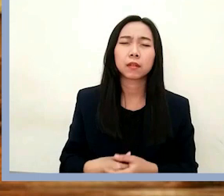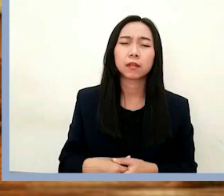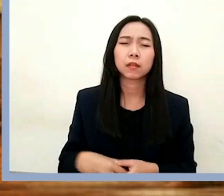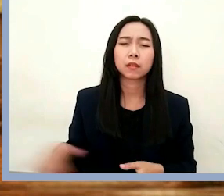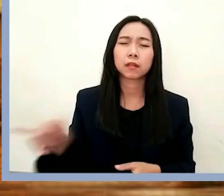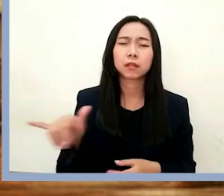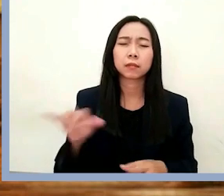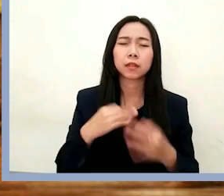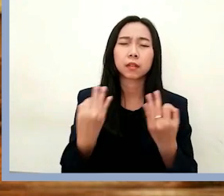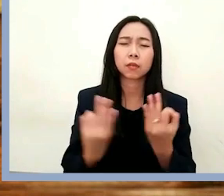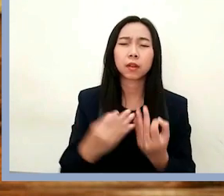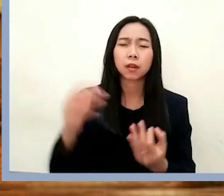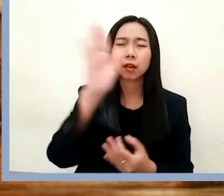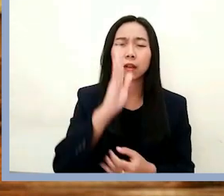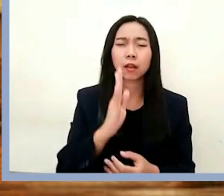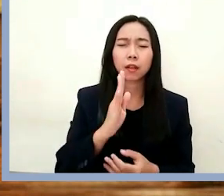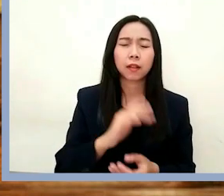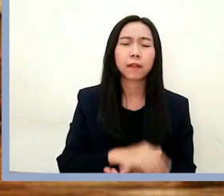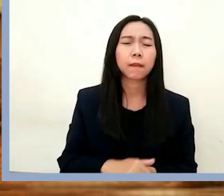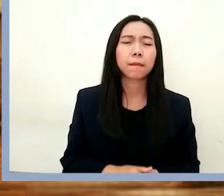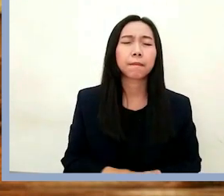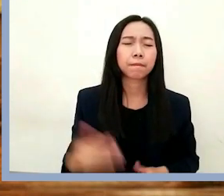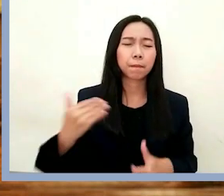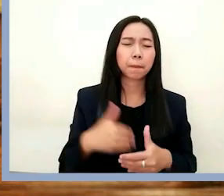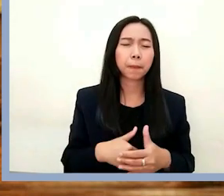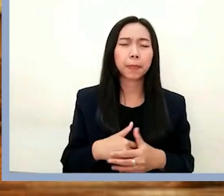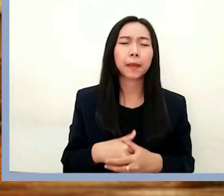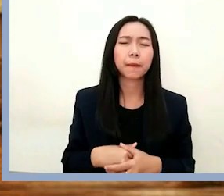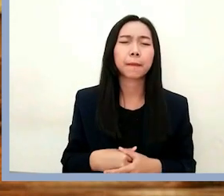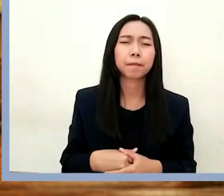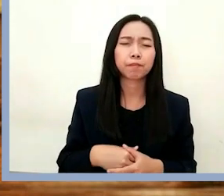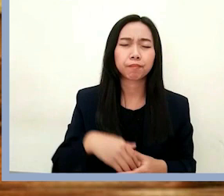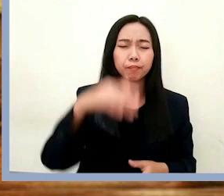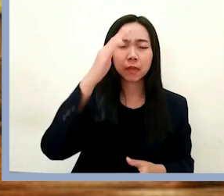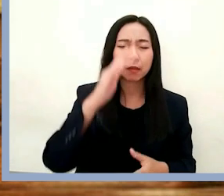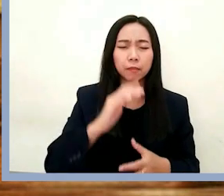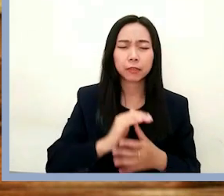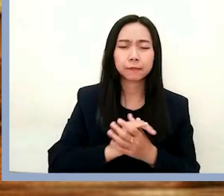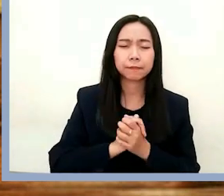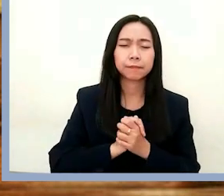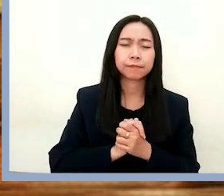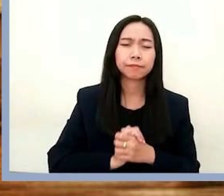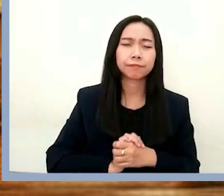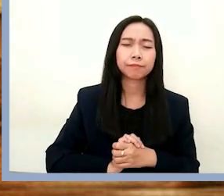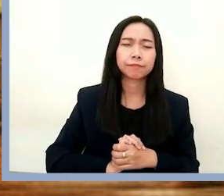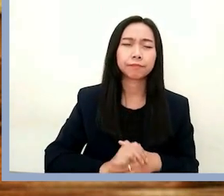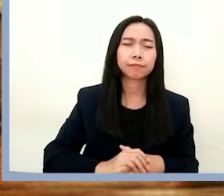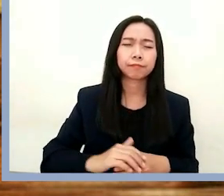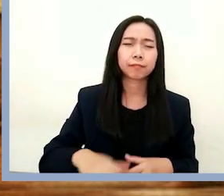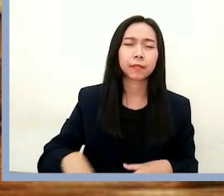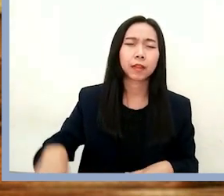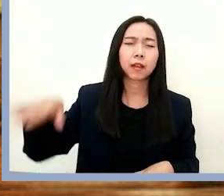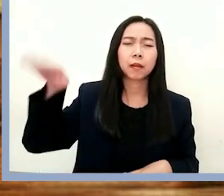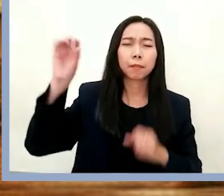keluarga Allah khususnya di dalam konteks Iman Engkau di dalam Bapa Anak dan